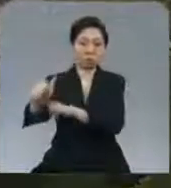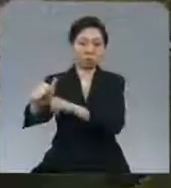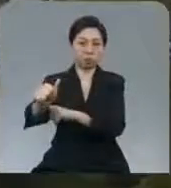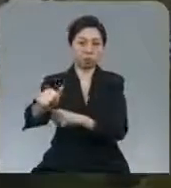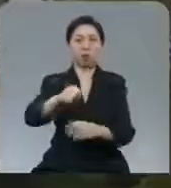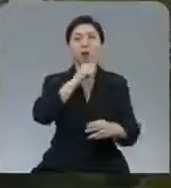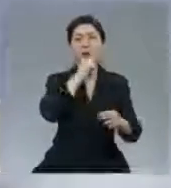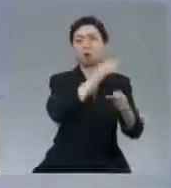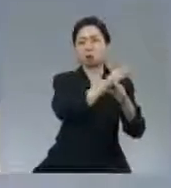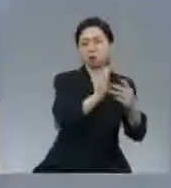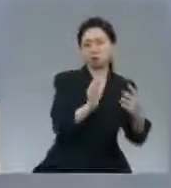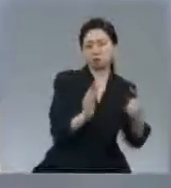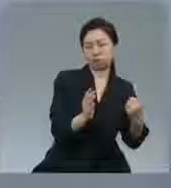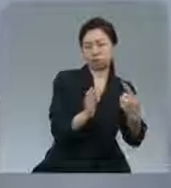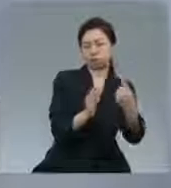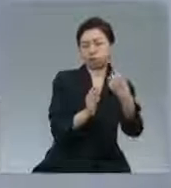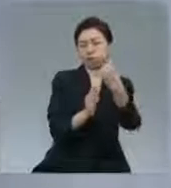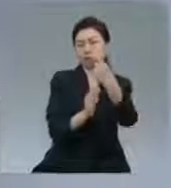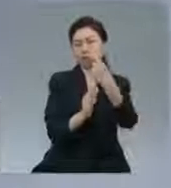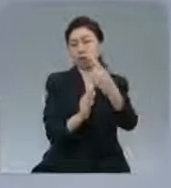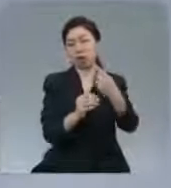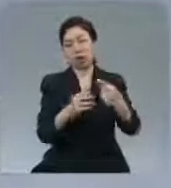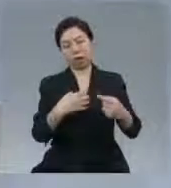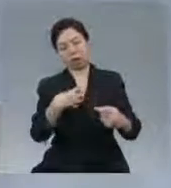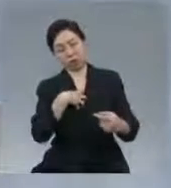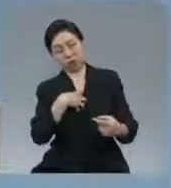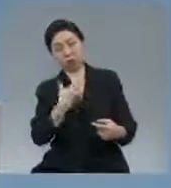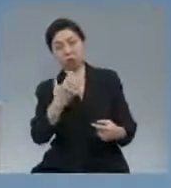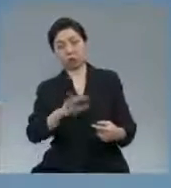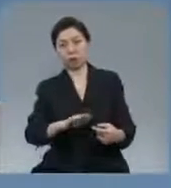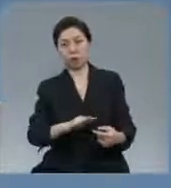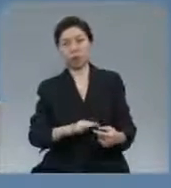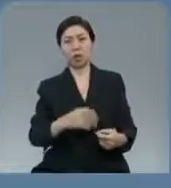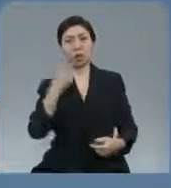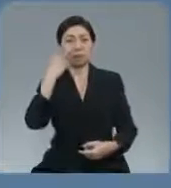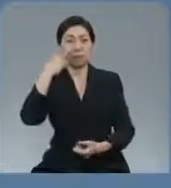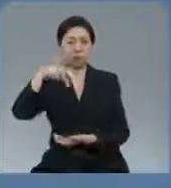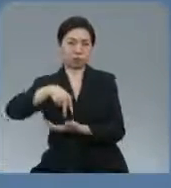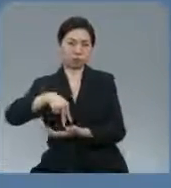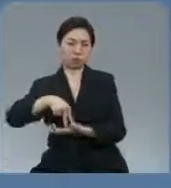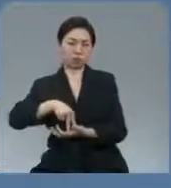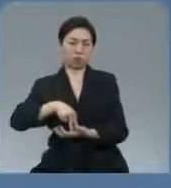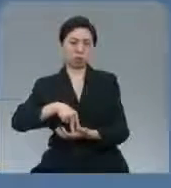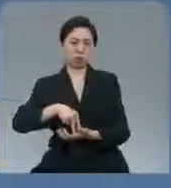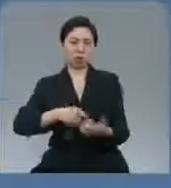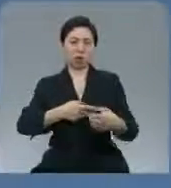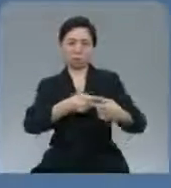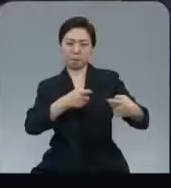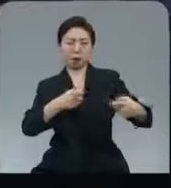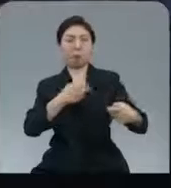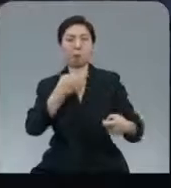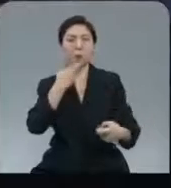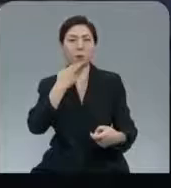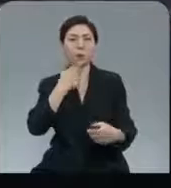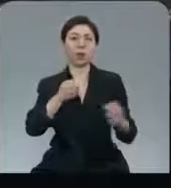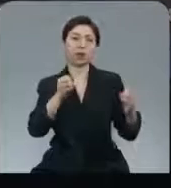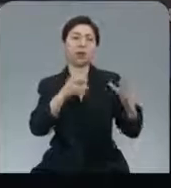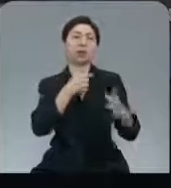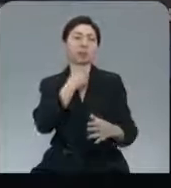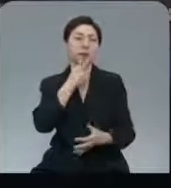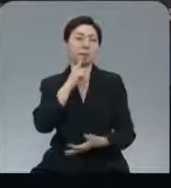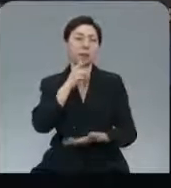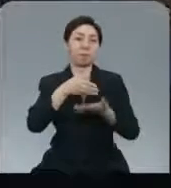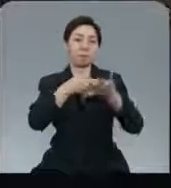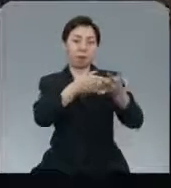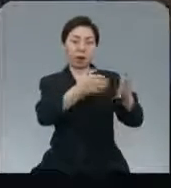chặt chẽ bất kể thời gian địa điểm cách thức thảo luận đã phải viên phụ trách chính sách Bắc Triều Tiên thuộc Bộ Ngoại giao mỹ Song Kim lên